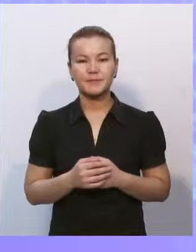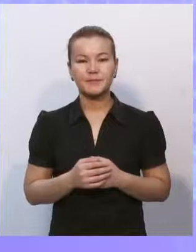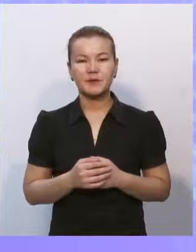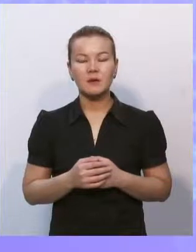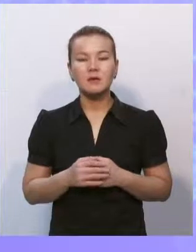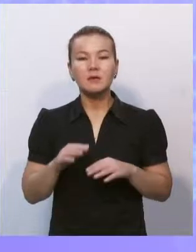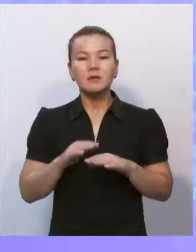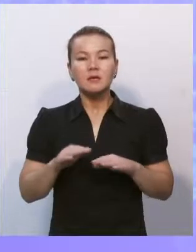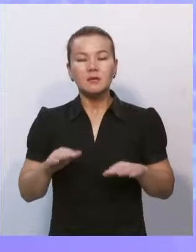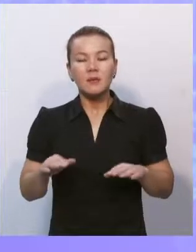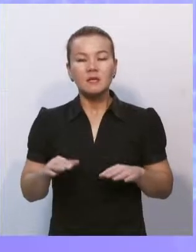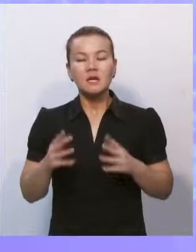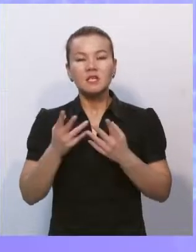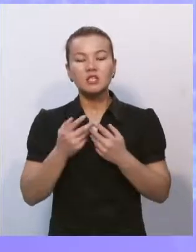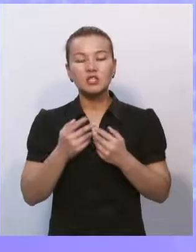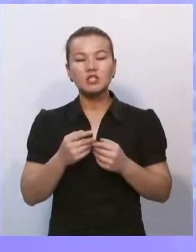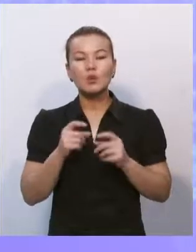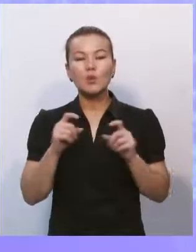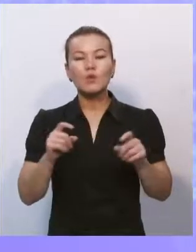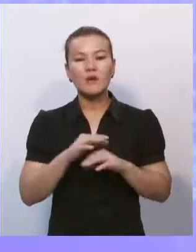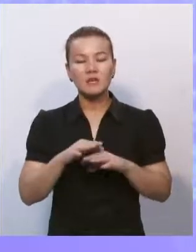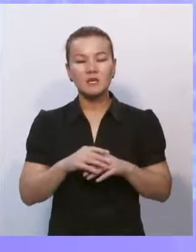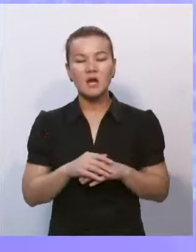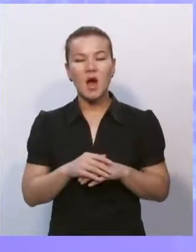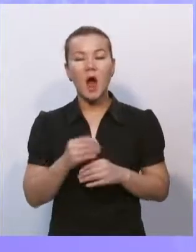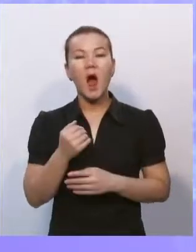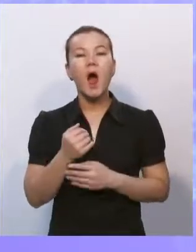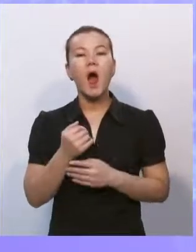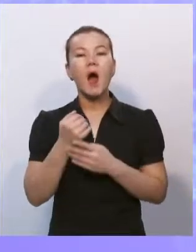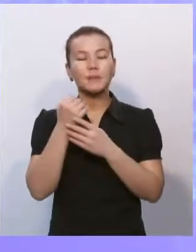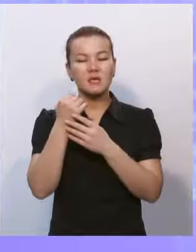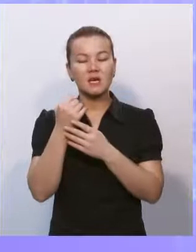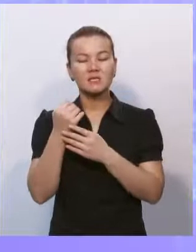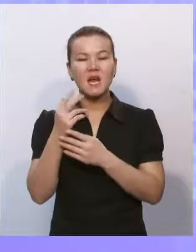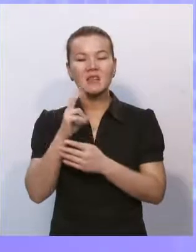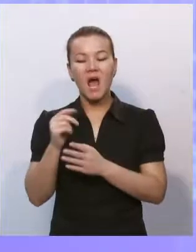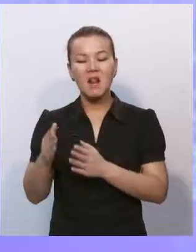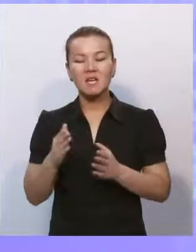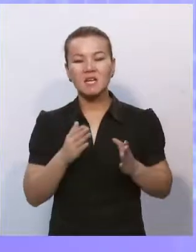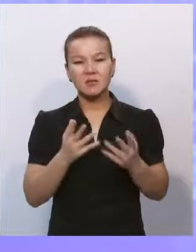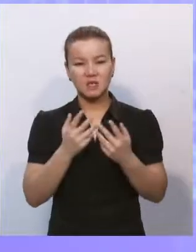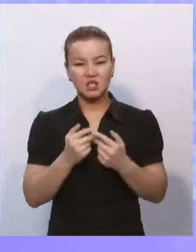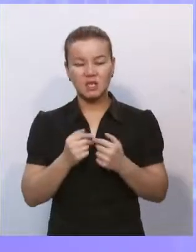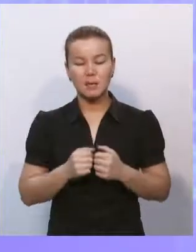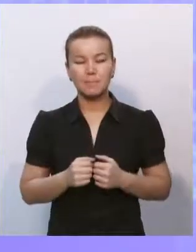ребята решите уравнение опираясь на алгоритм решения